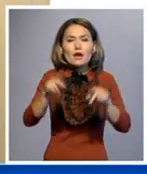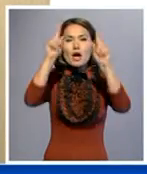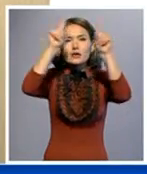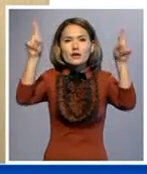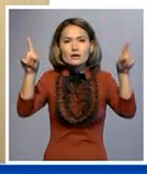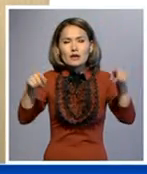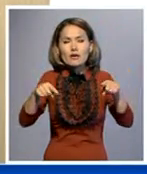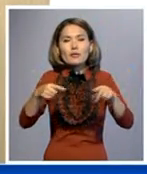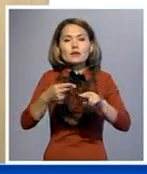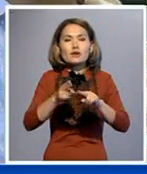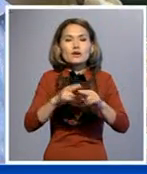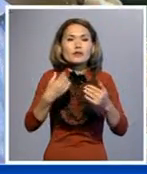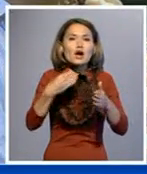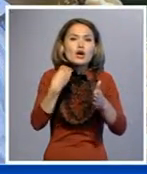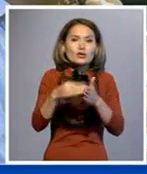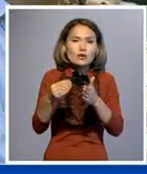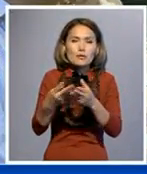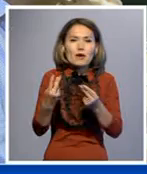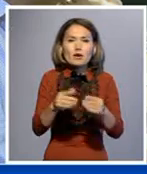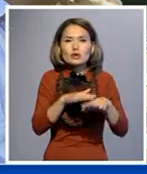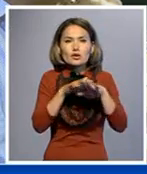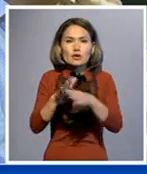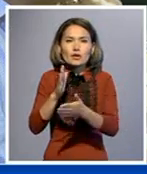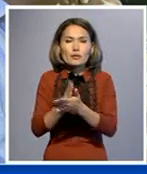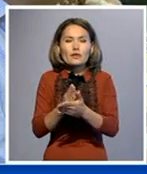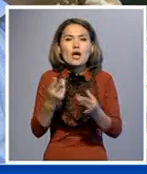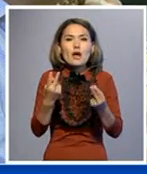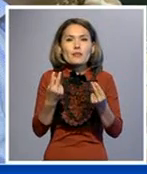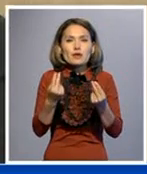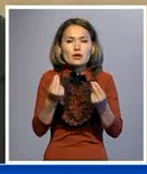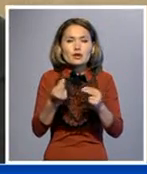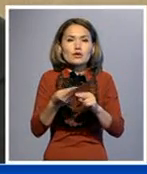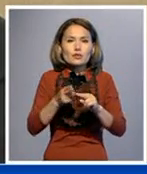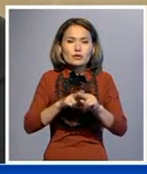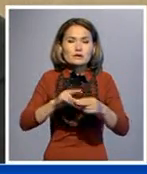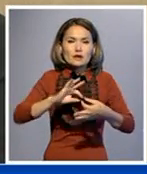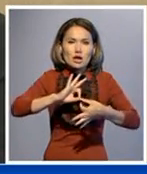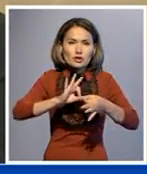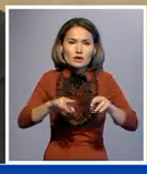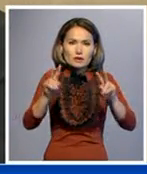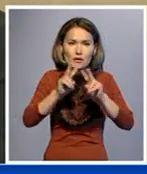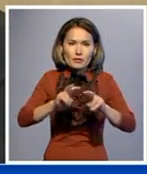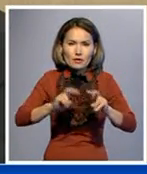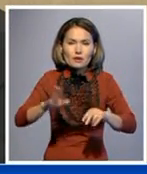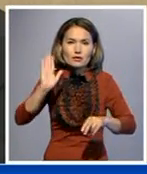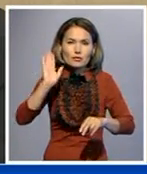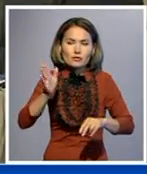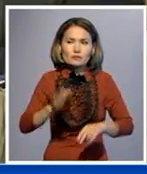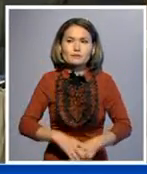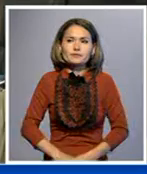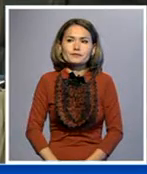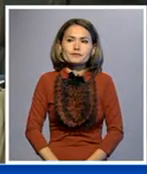тақта сияқты оқу құралдарын сатып алуға жұмсалған. Сондай-ақ бюджет қаржысының игерілуінде ашықтық пен жариялық жоқ, дейді мамандар.